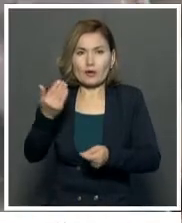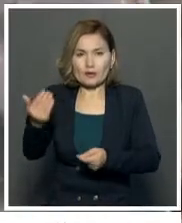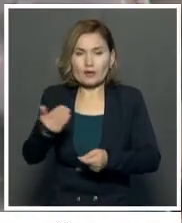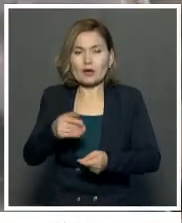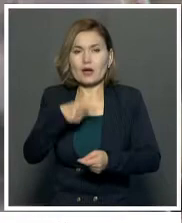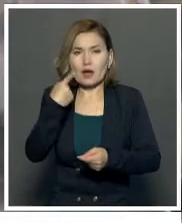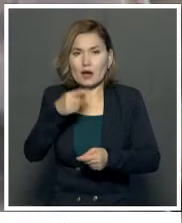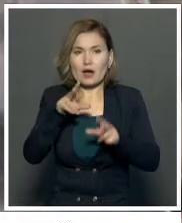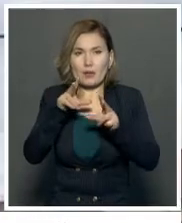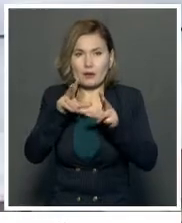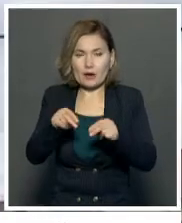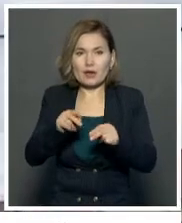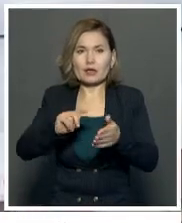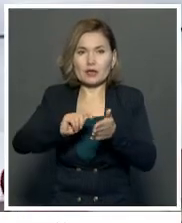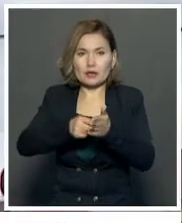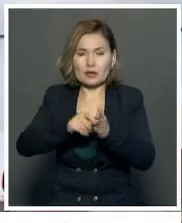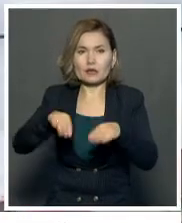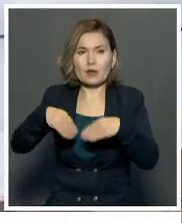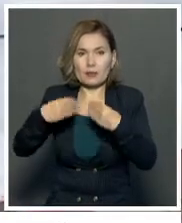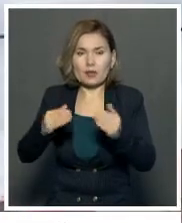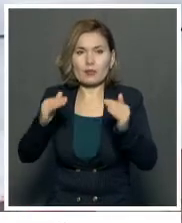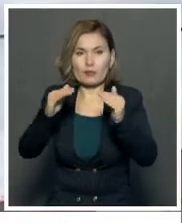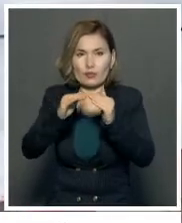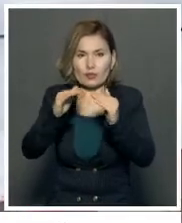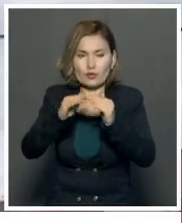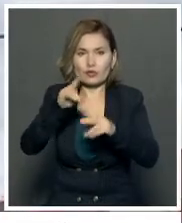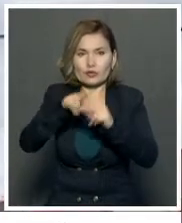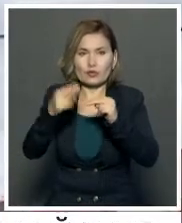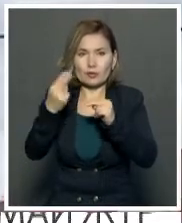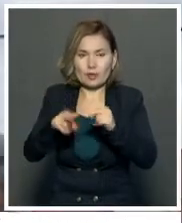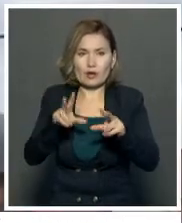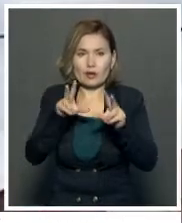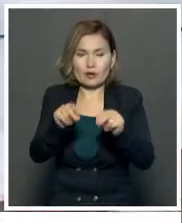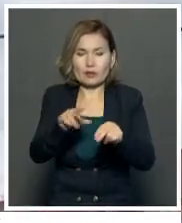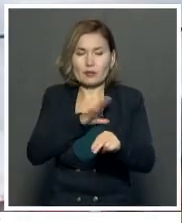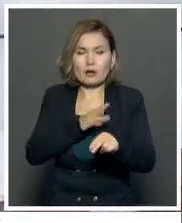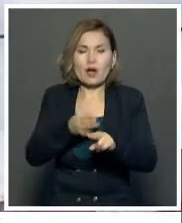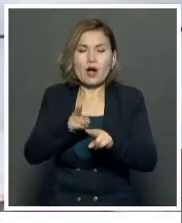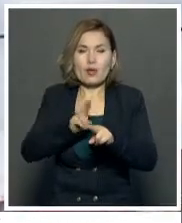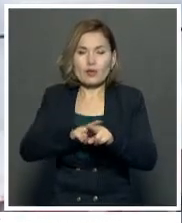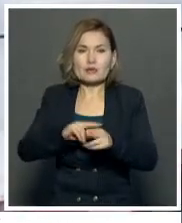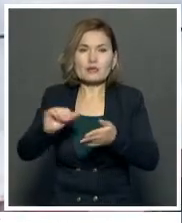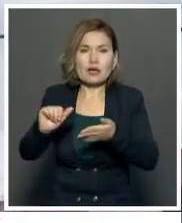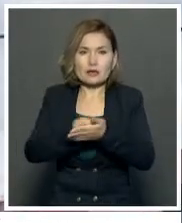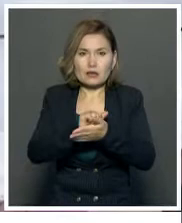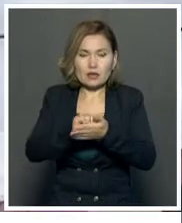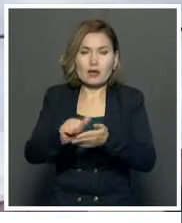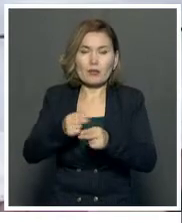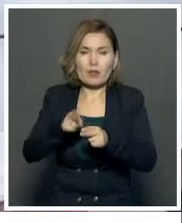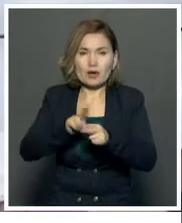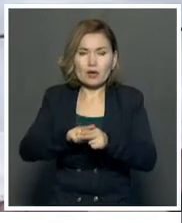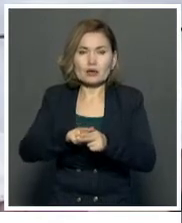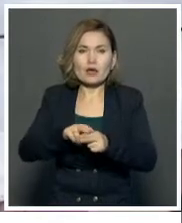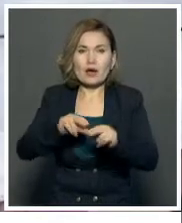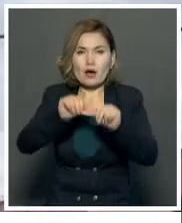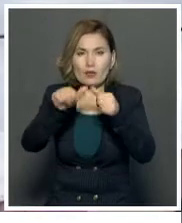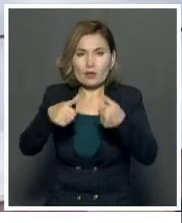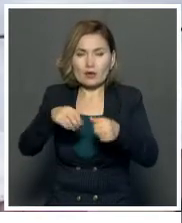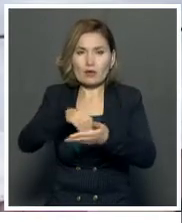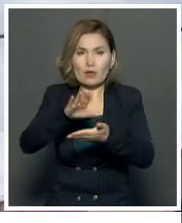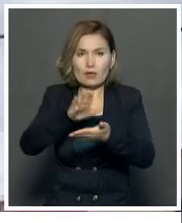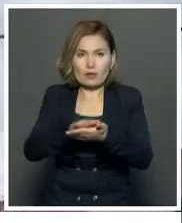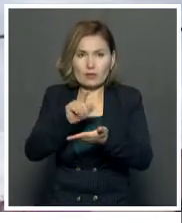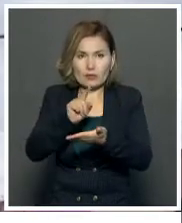кешікпей тапсырылады деп отыр. Қандай да бір жобадан өзгерістер болғанда біз бұның актіде уже көрсетіп сағамыз. Оның дейін біз айтып отырмыз